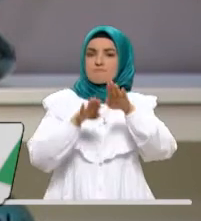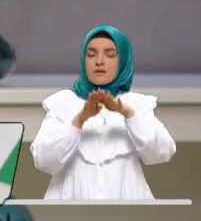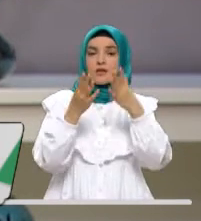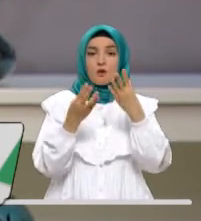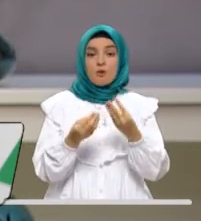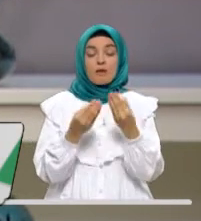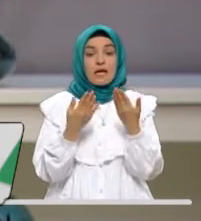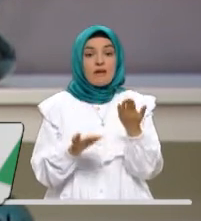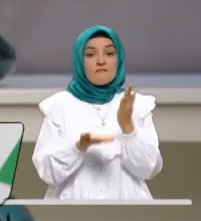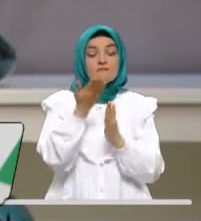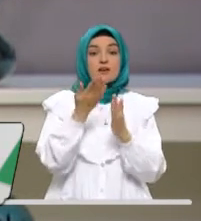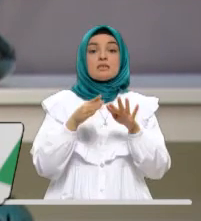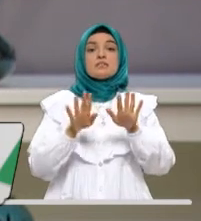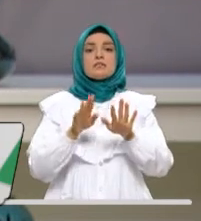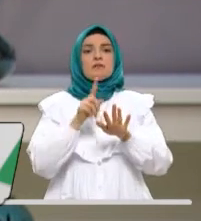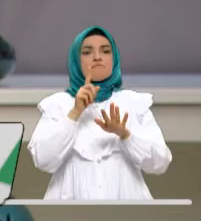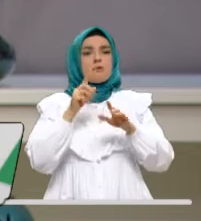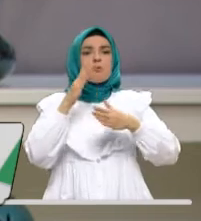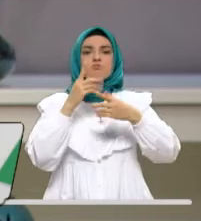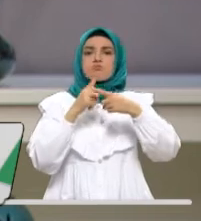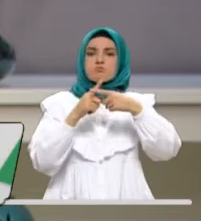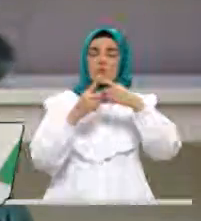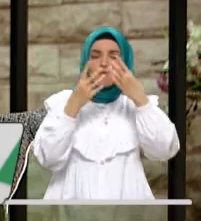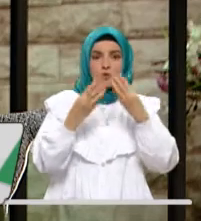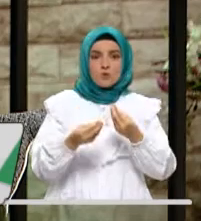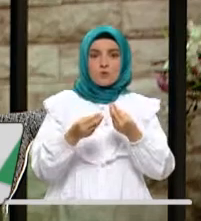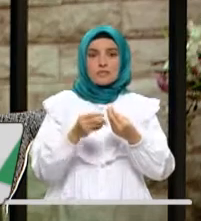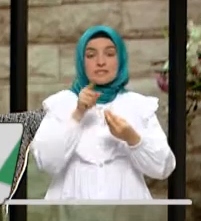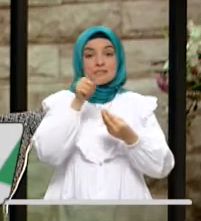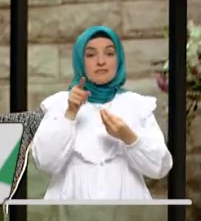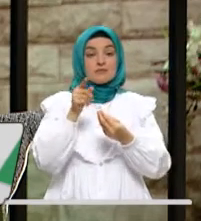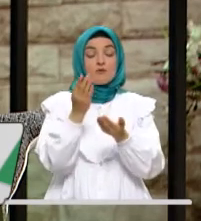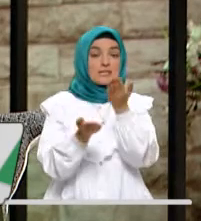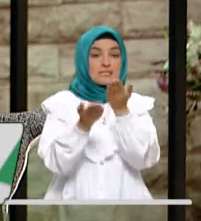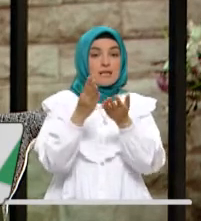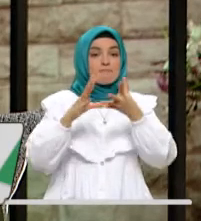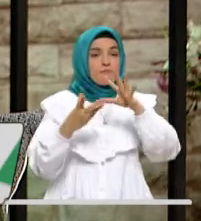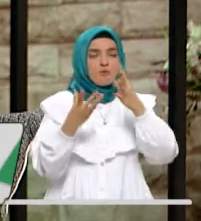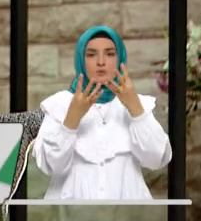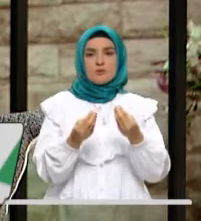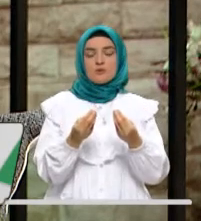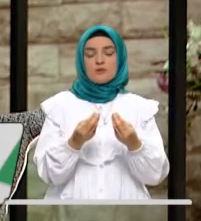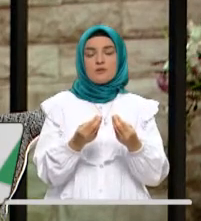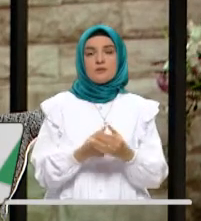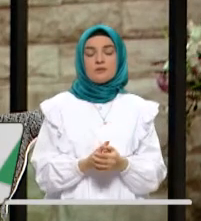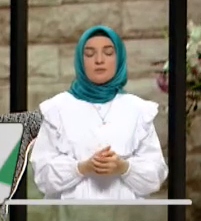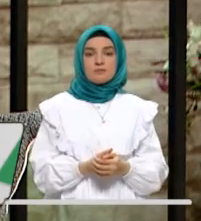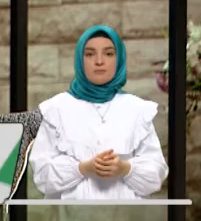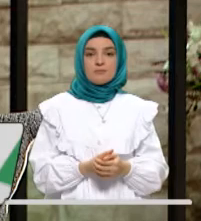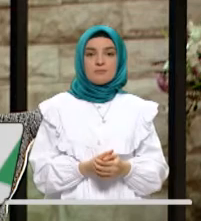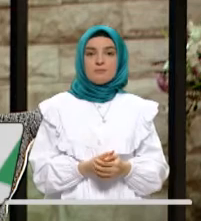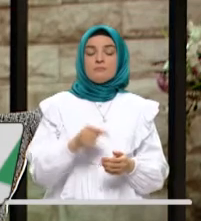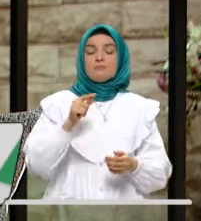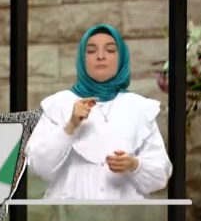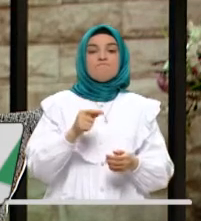fazla değilse bu sefer aşırı bir pozitif yüklenme olabilir. Ya da siz o dengeyi yine bozmuş olacaksınız. Evet, yine doğal denge her şekilde bozuluyor. Her şekilde